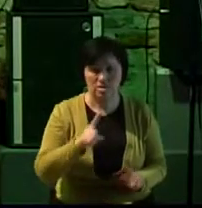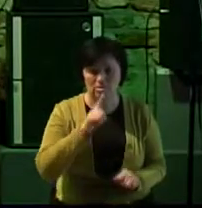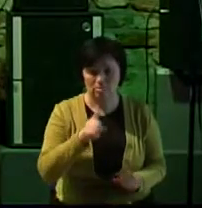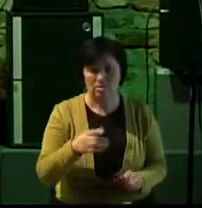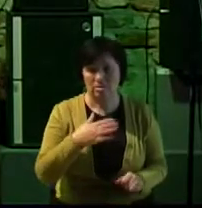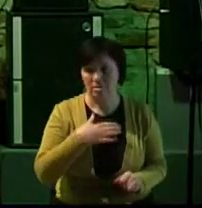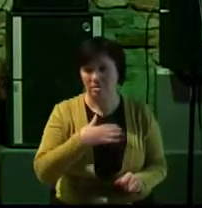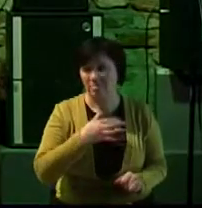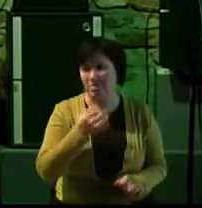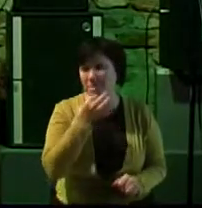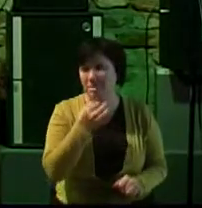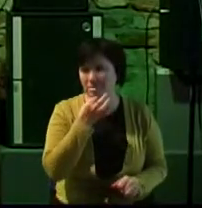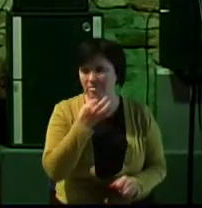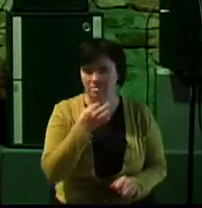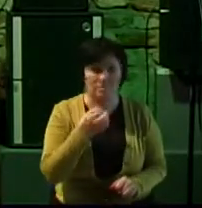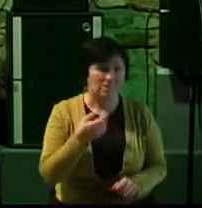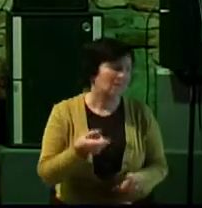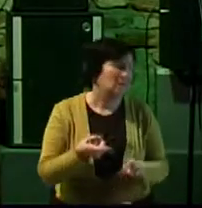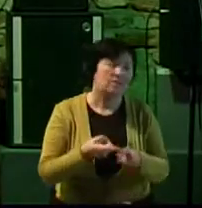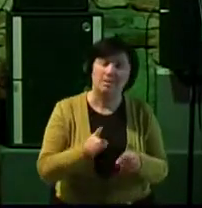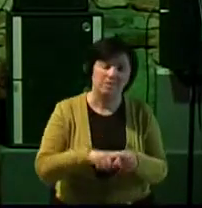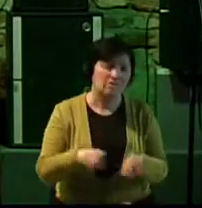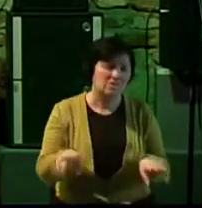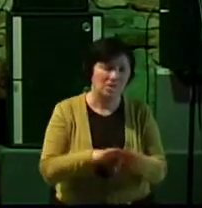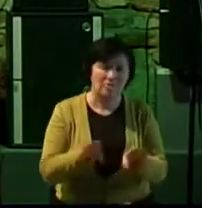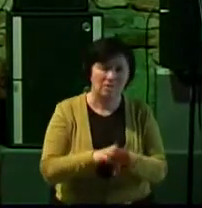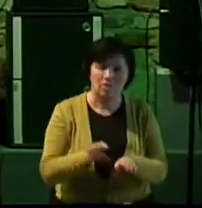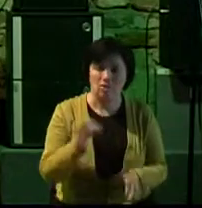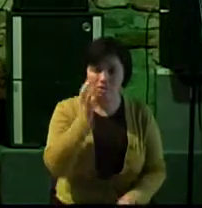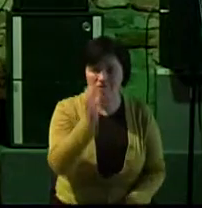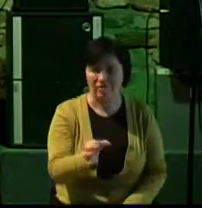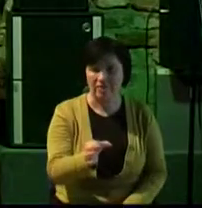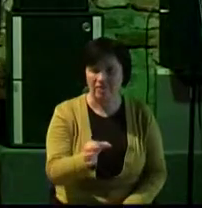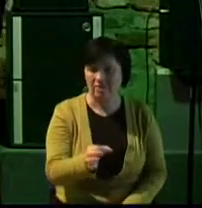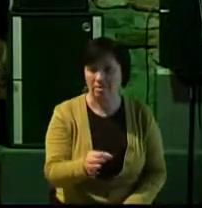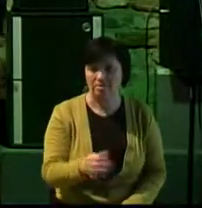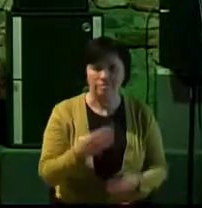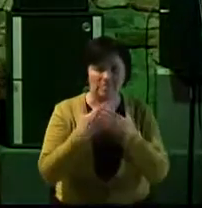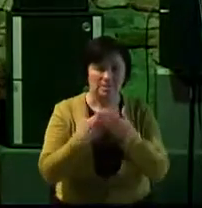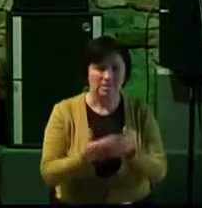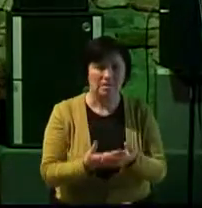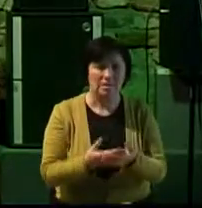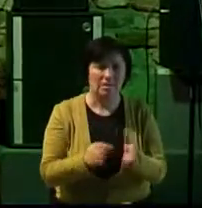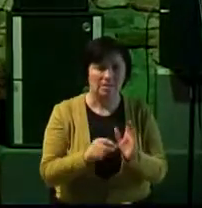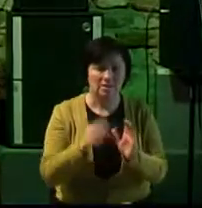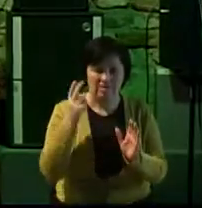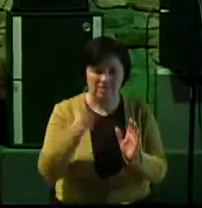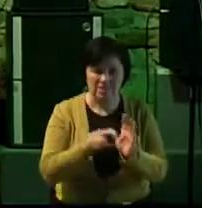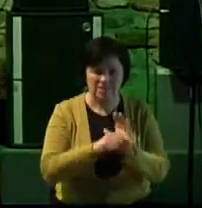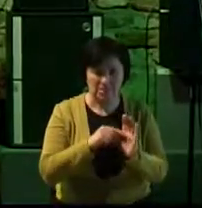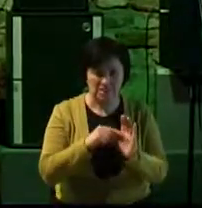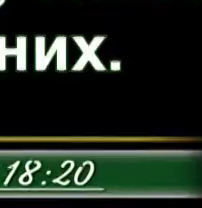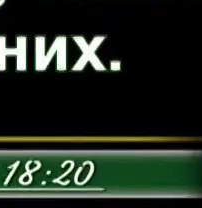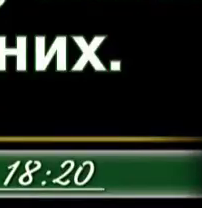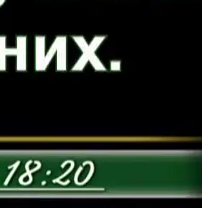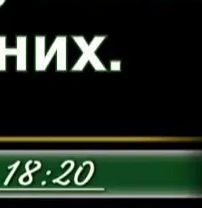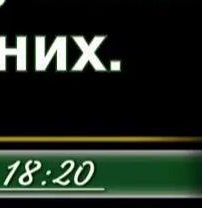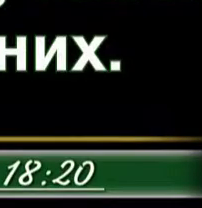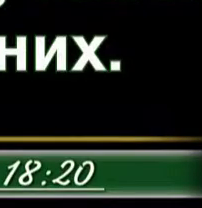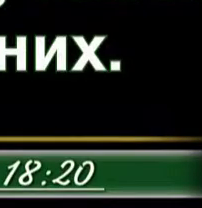обманывает. Он говорит и не делает то, что Он говорит. Он что-то обещает нам, и Он не исполняет